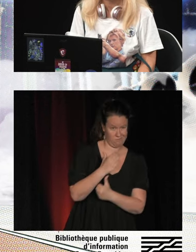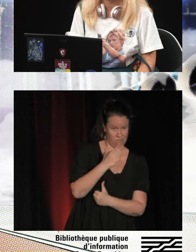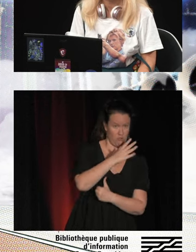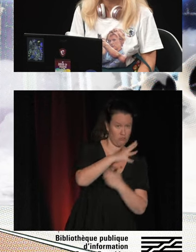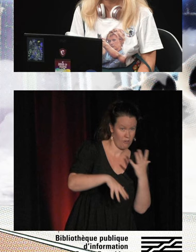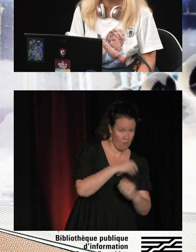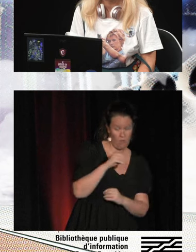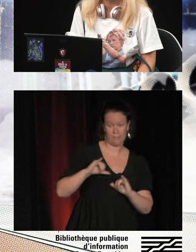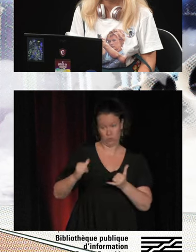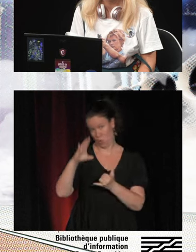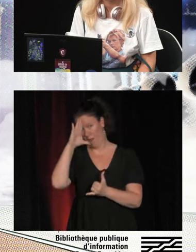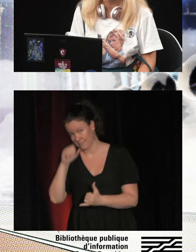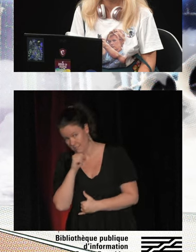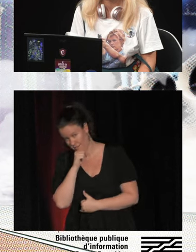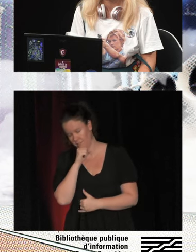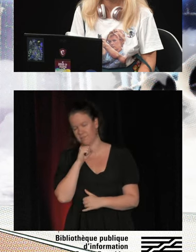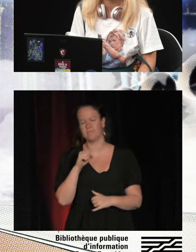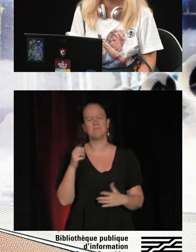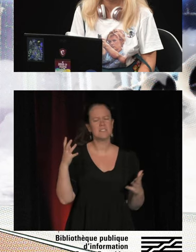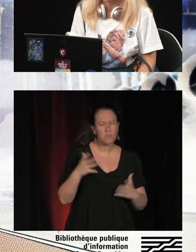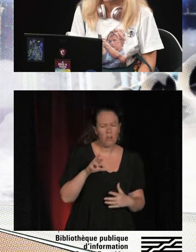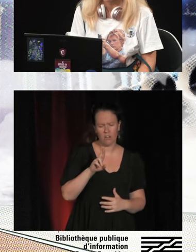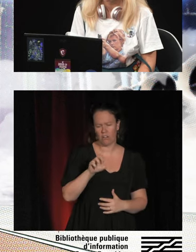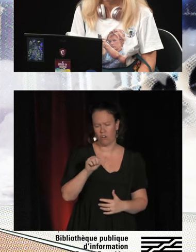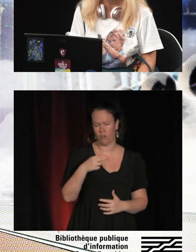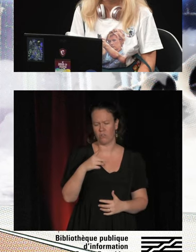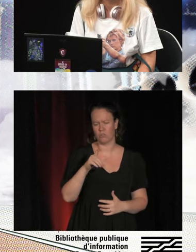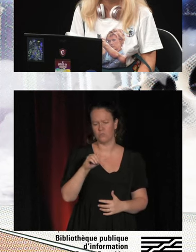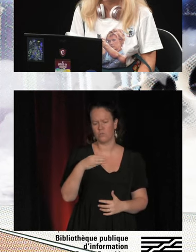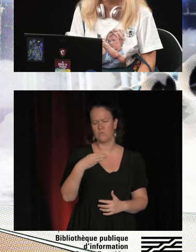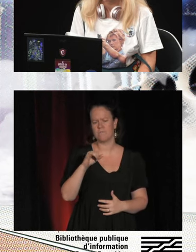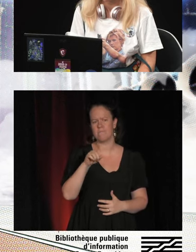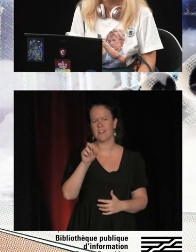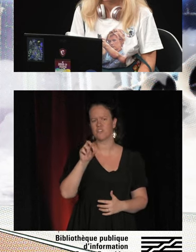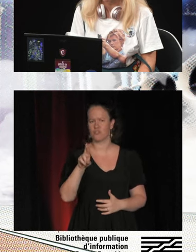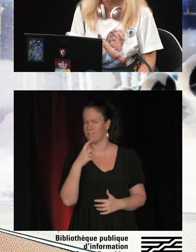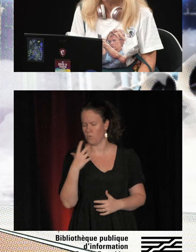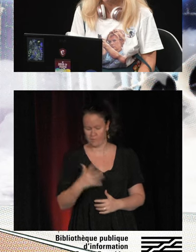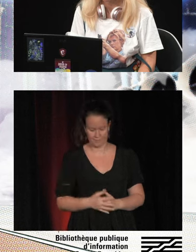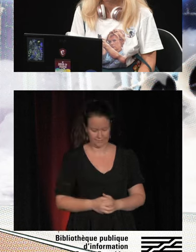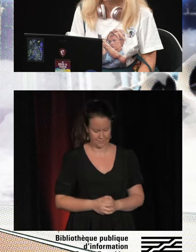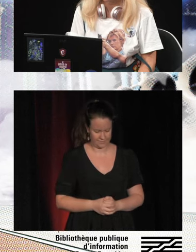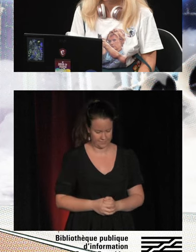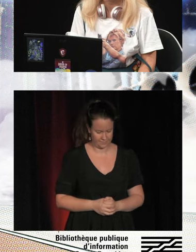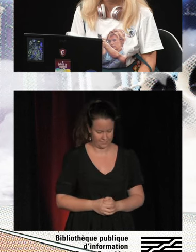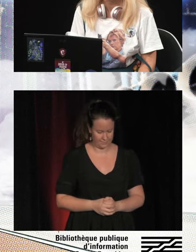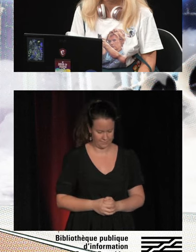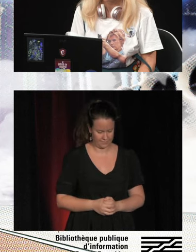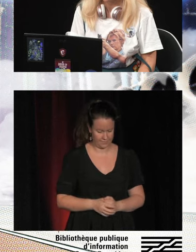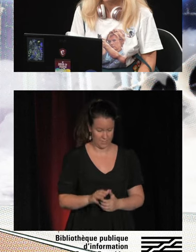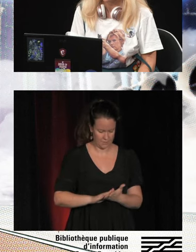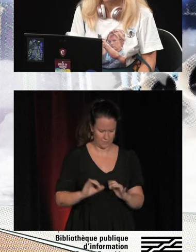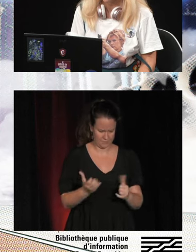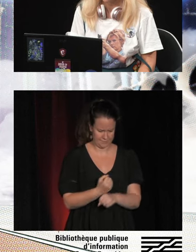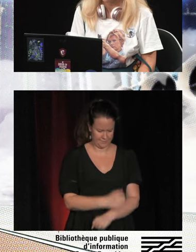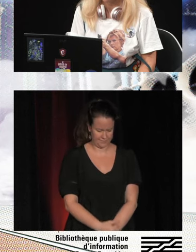et randomizer. Mais qu'est-ce que c'est un randomizer, Jarmou ? Alors sur certains jeux, vous pouvez... Oh, c'est cool ça. Attendez, on